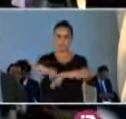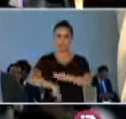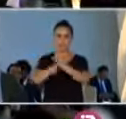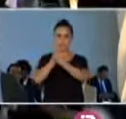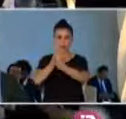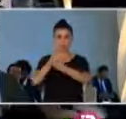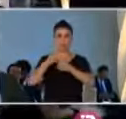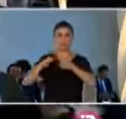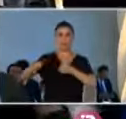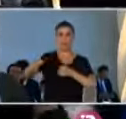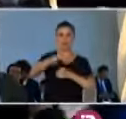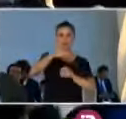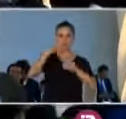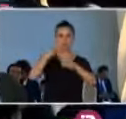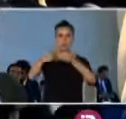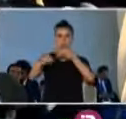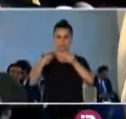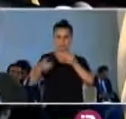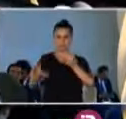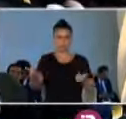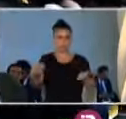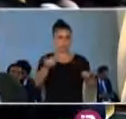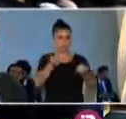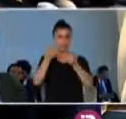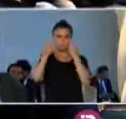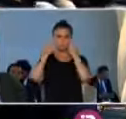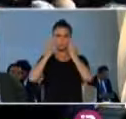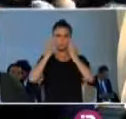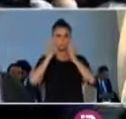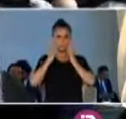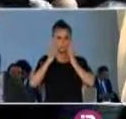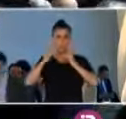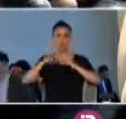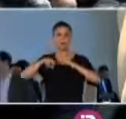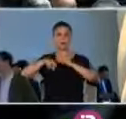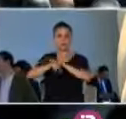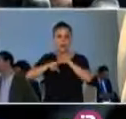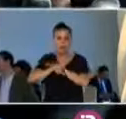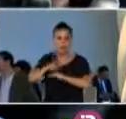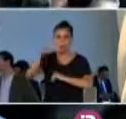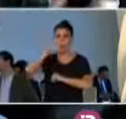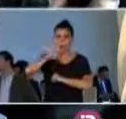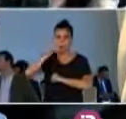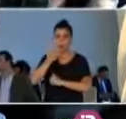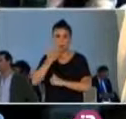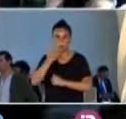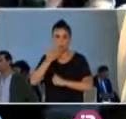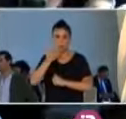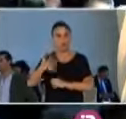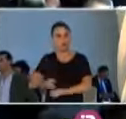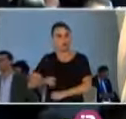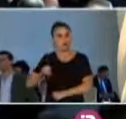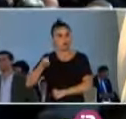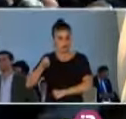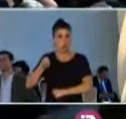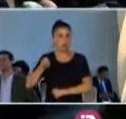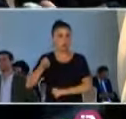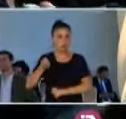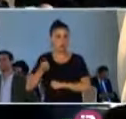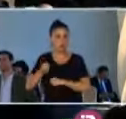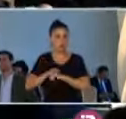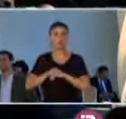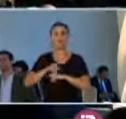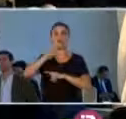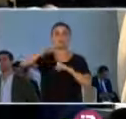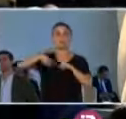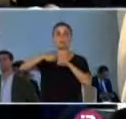nostres illes els plàstics, usar de manera responsable un recurs escàs com l'aigua i ampliar la xarxa de parcs naturals i